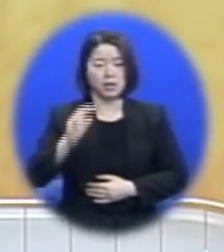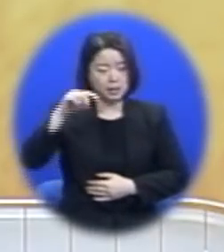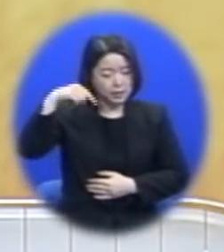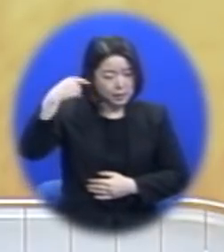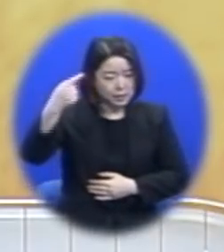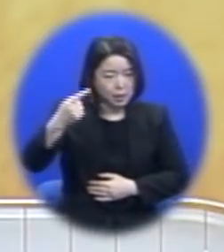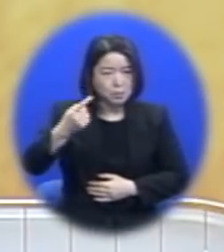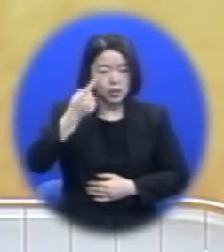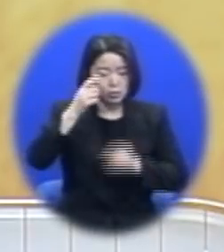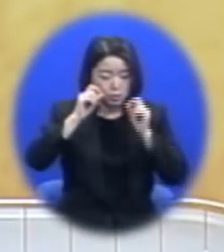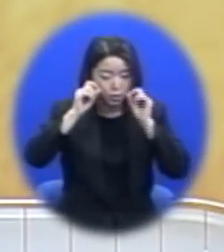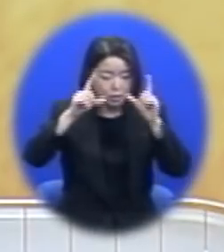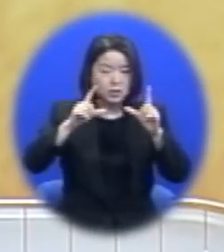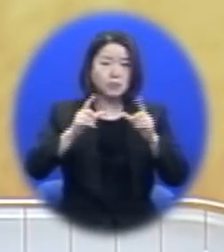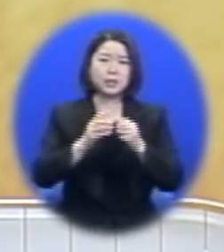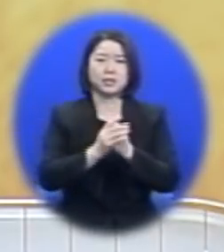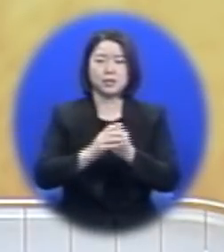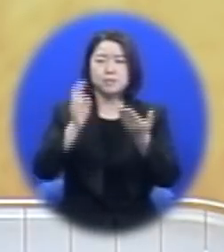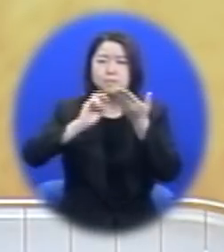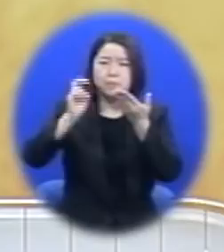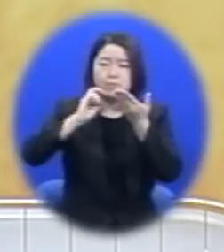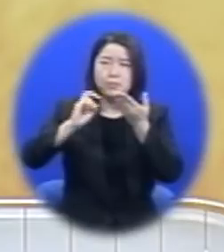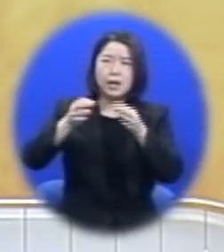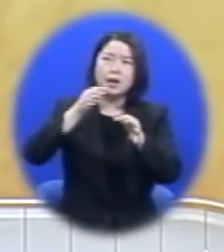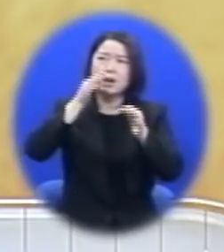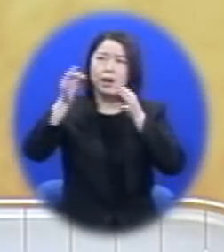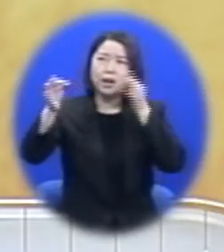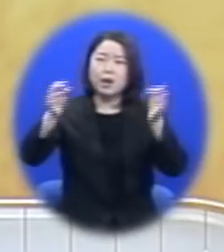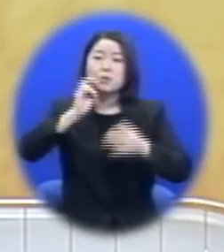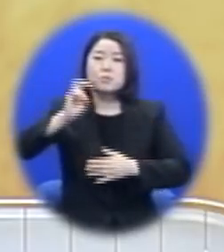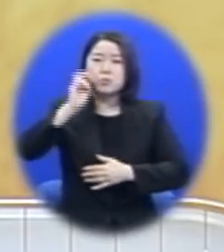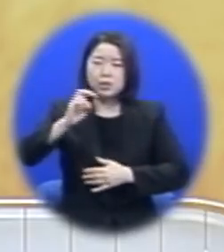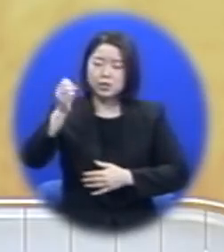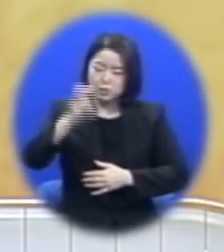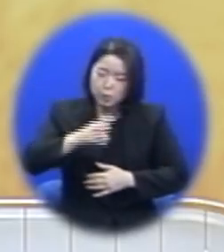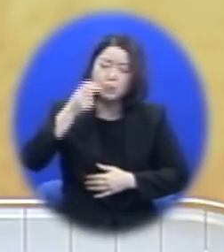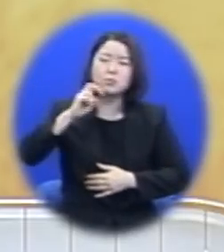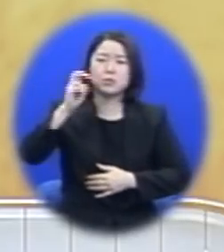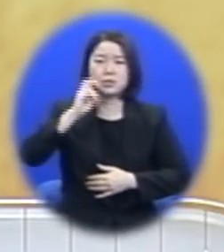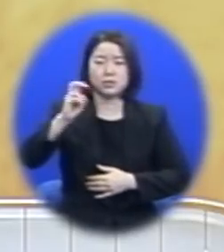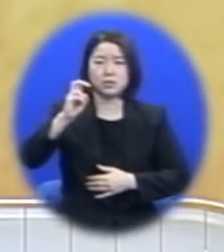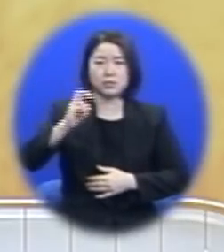눈을 뜨자마자 찬송가를 소리내어 부르고 또 불렀습니다.